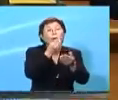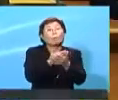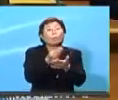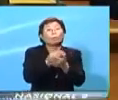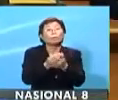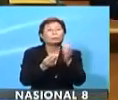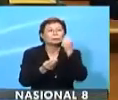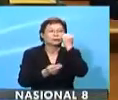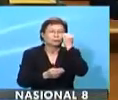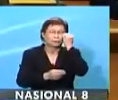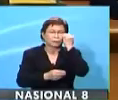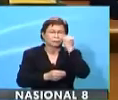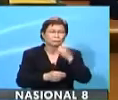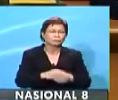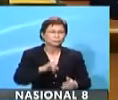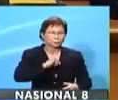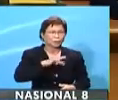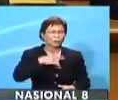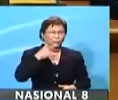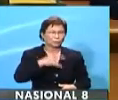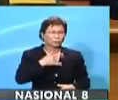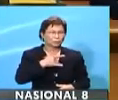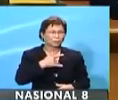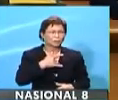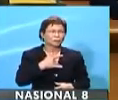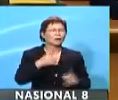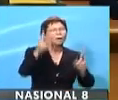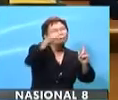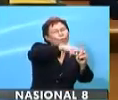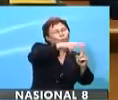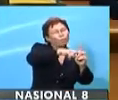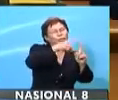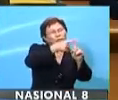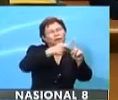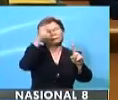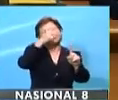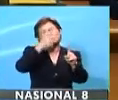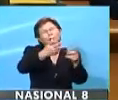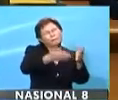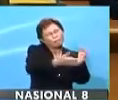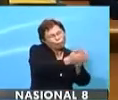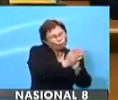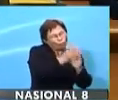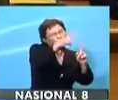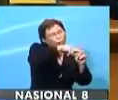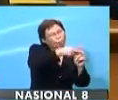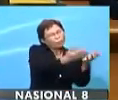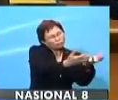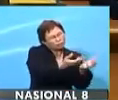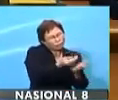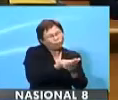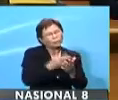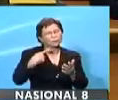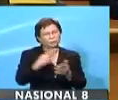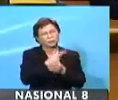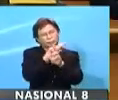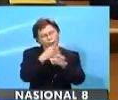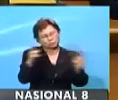rasa dengan permohonan yang kita minta di pihak kerajaan itu mungkin dapat kita